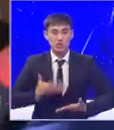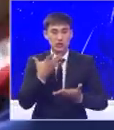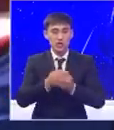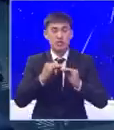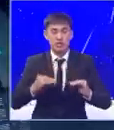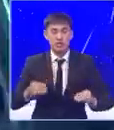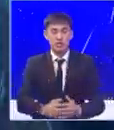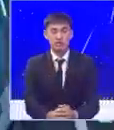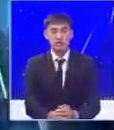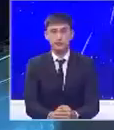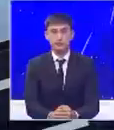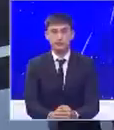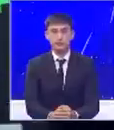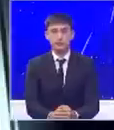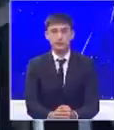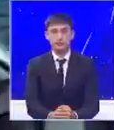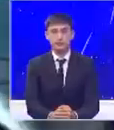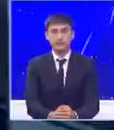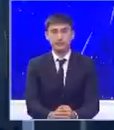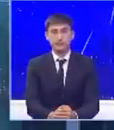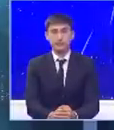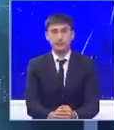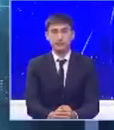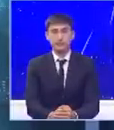своих детей Антон хасиновский телеканал